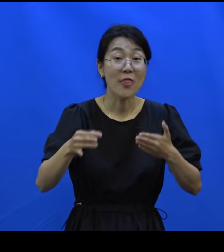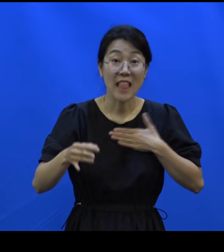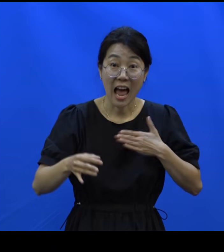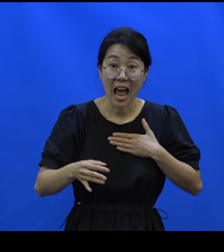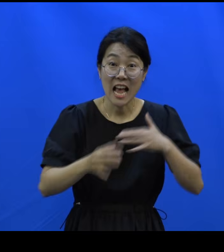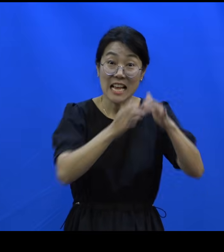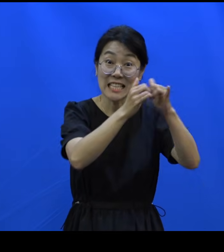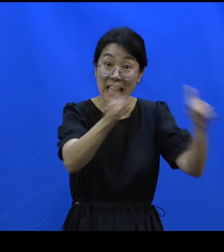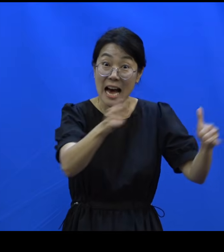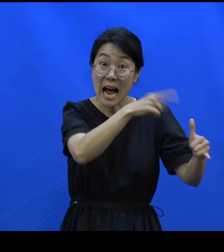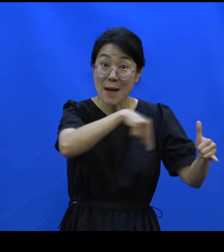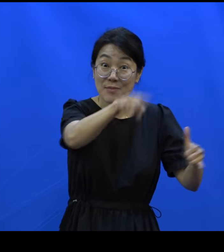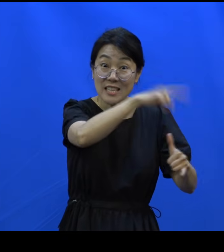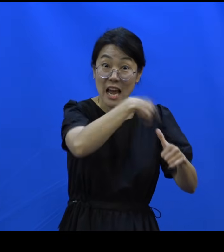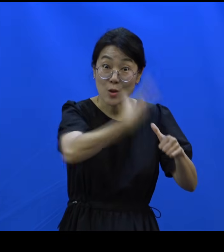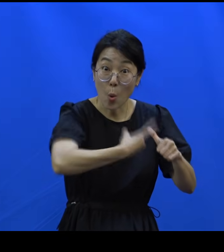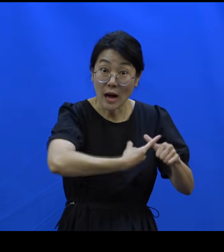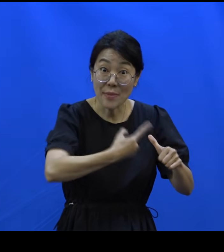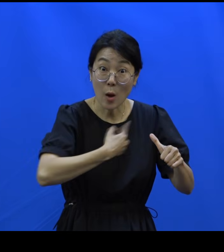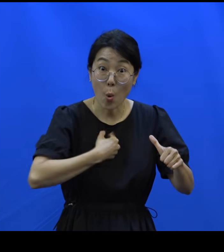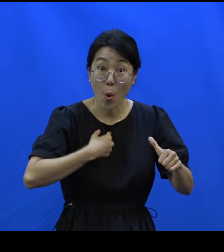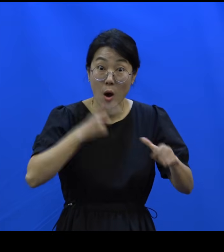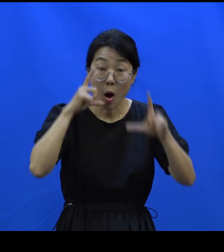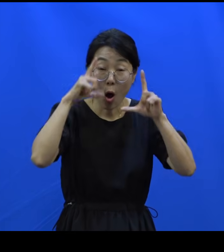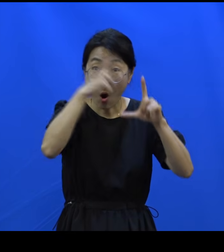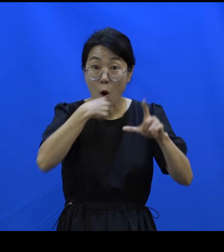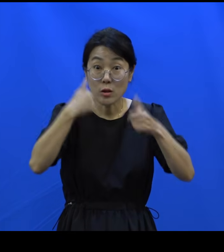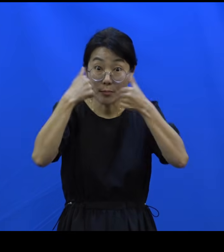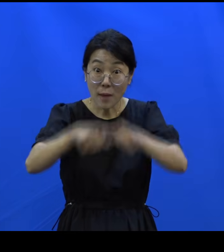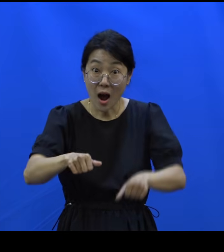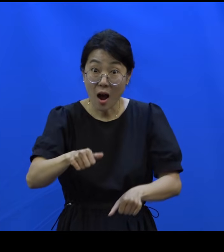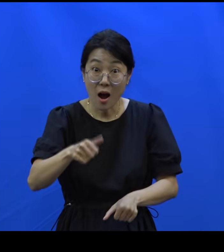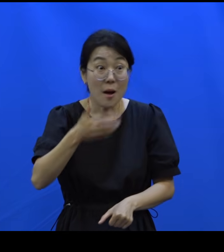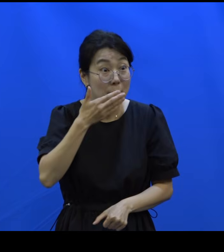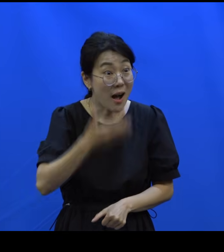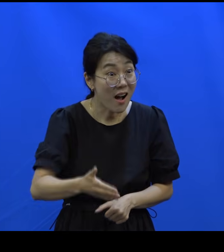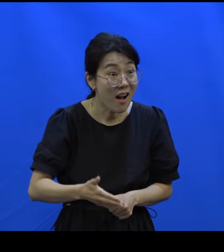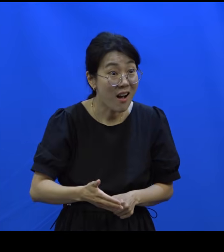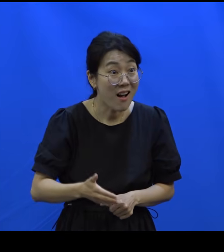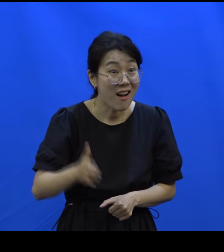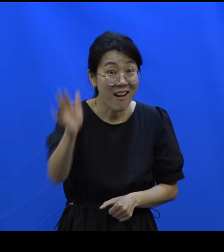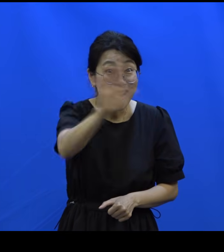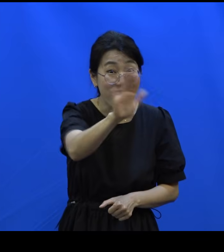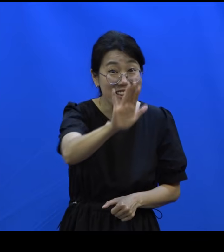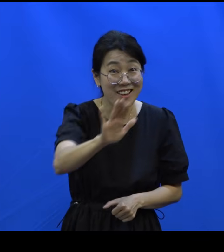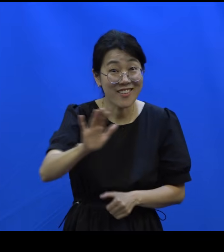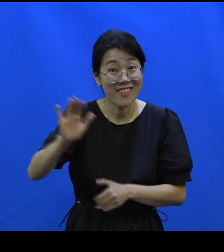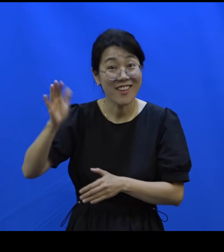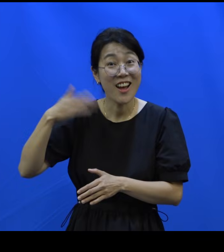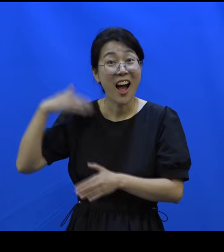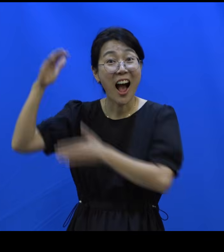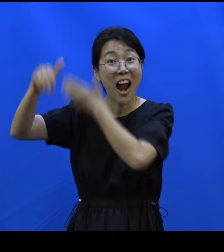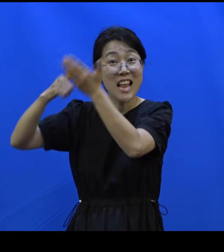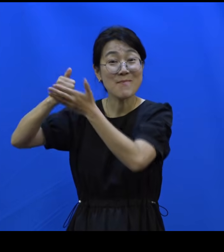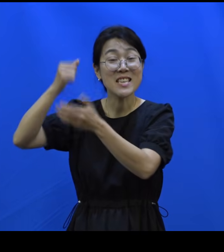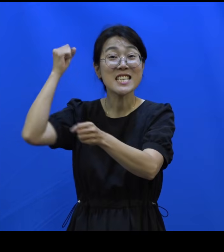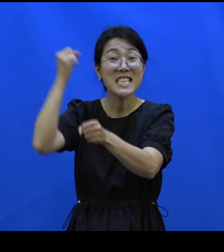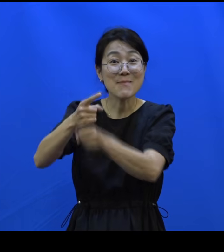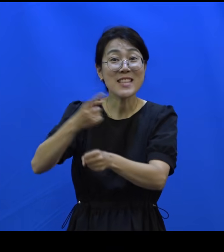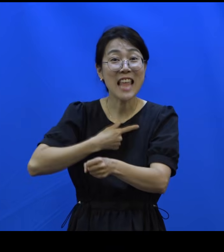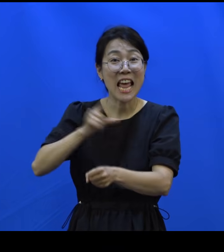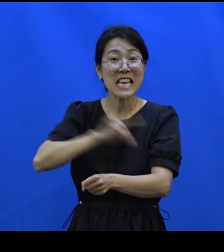그 누구도 망가뜨릴 수가 없습니다. 다른 사람의 말과 행동에 의해 내 존재가 업되고 다운되지 않는다는